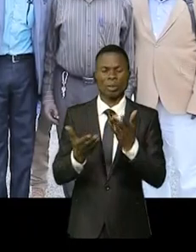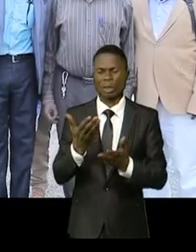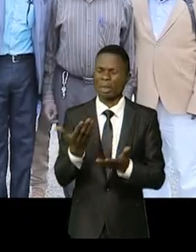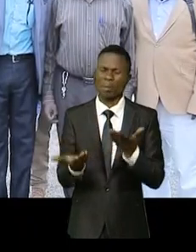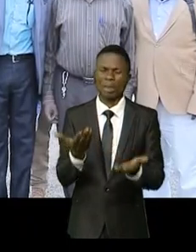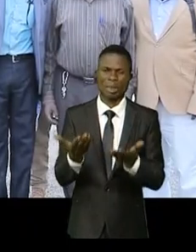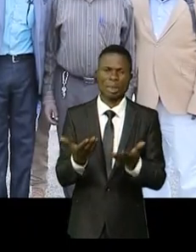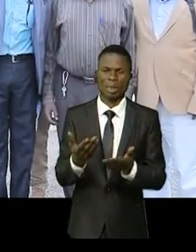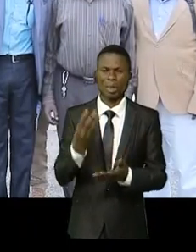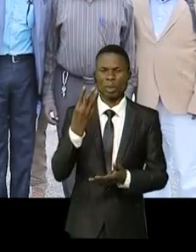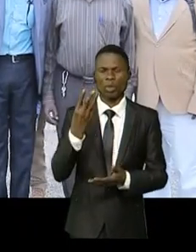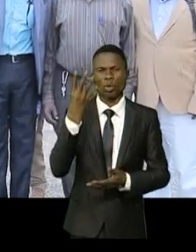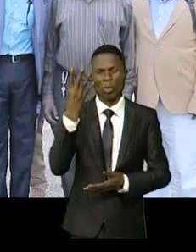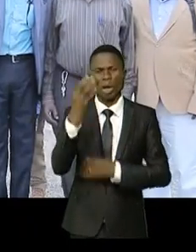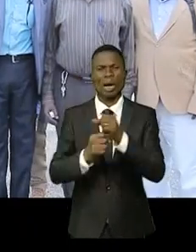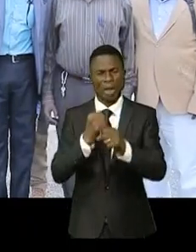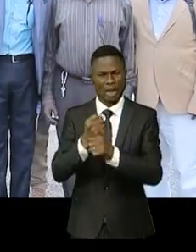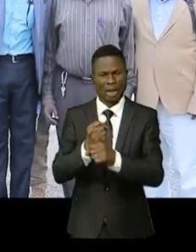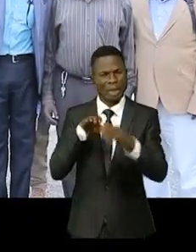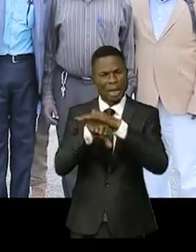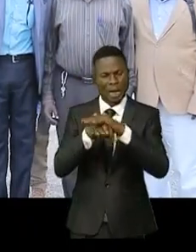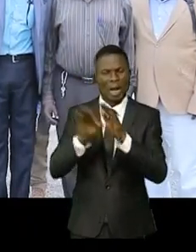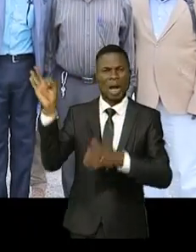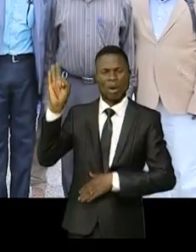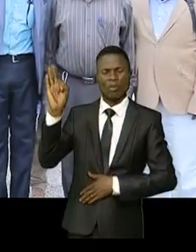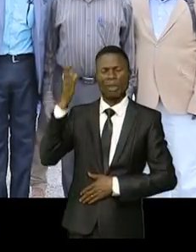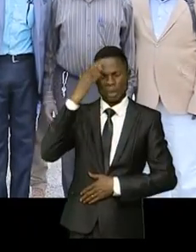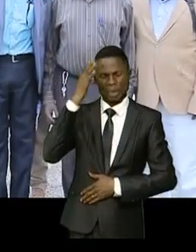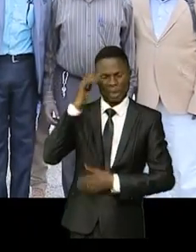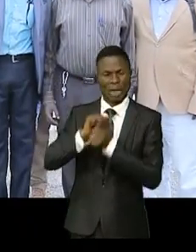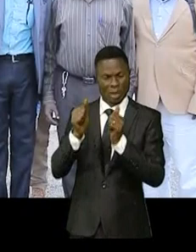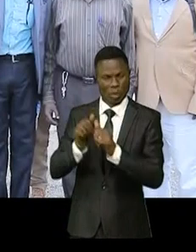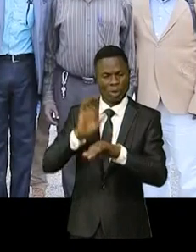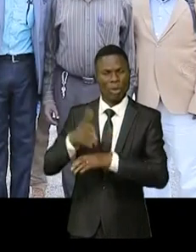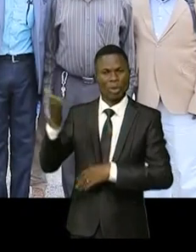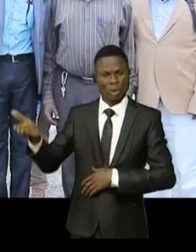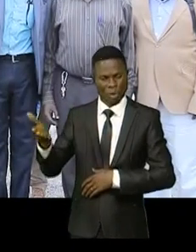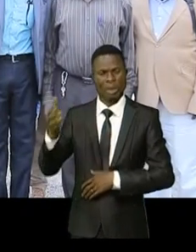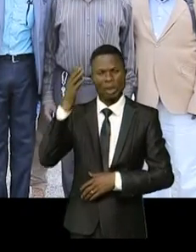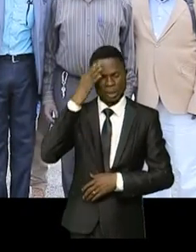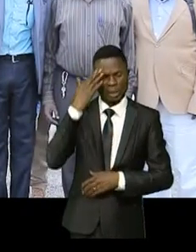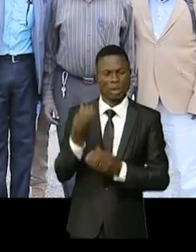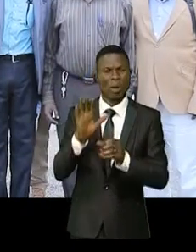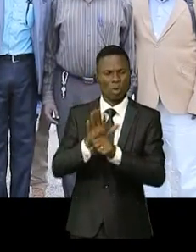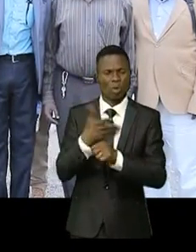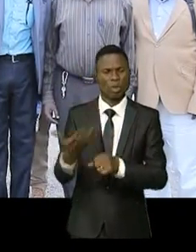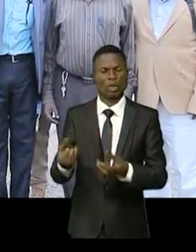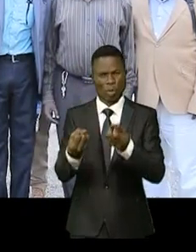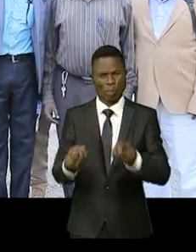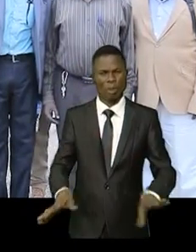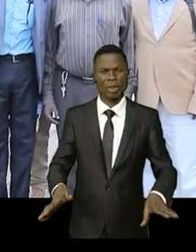plus de 3-4 ans qu'ils sont dans la brousse. Ils savent ce que ça coûte, ils savent ce qu'ils ont perdu.